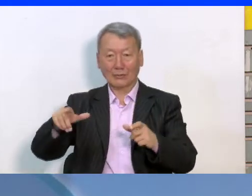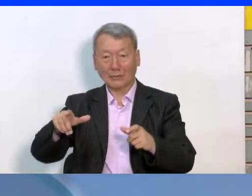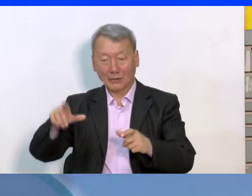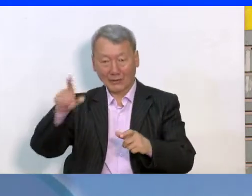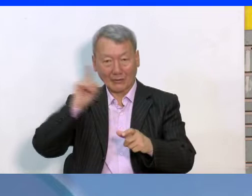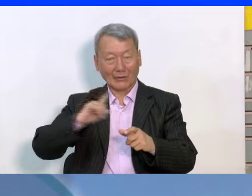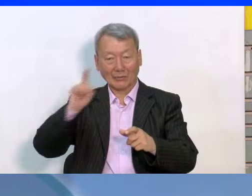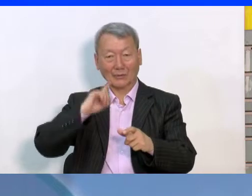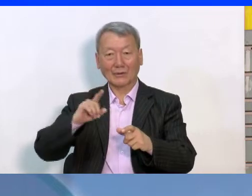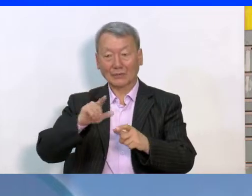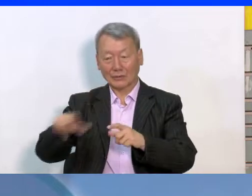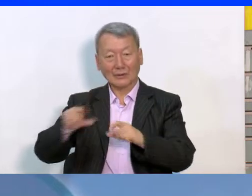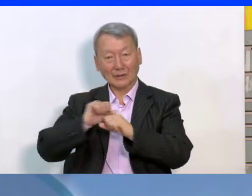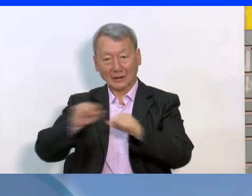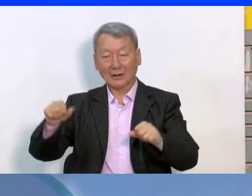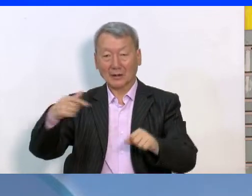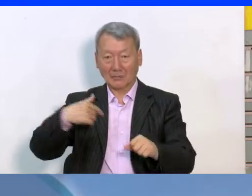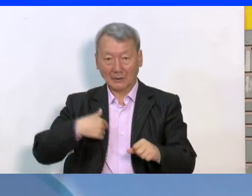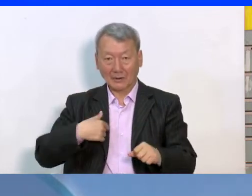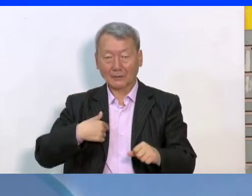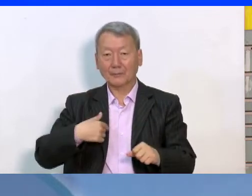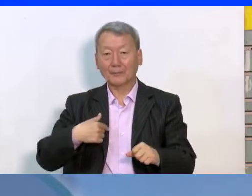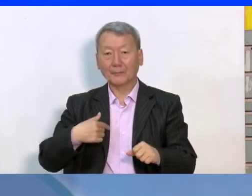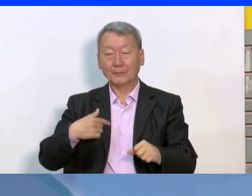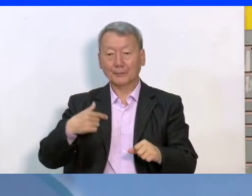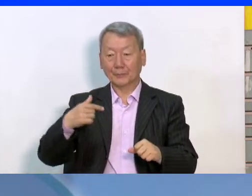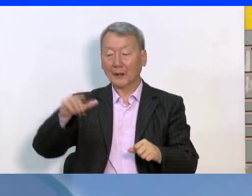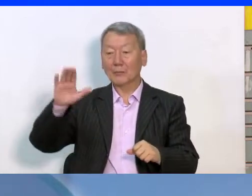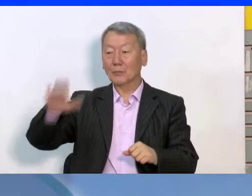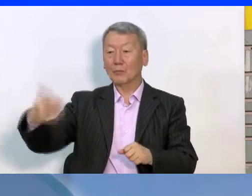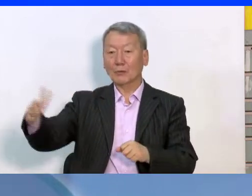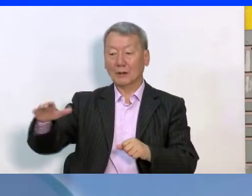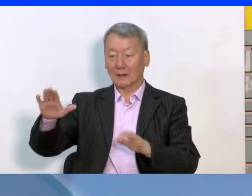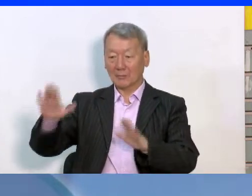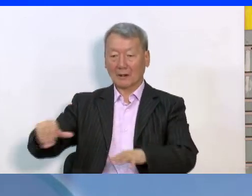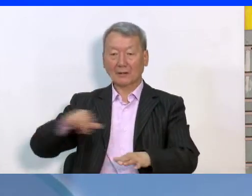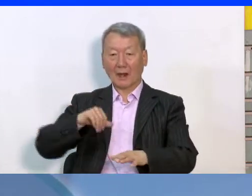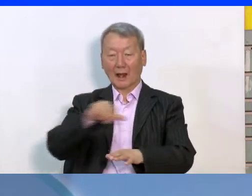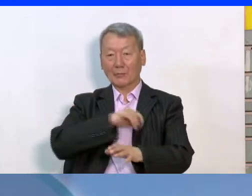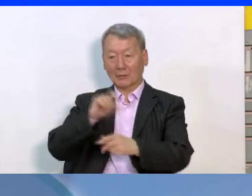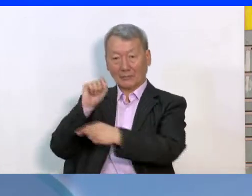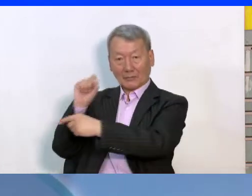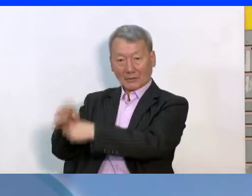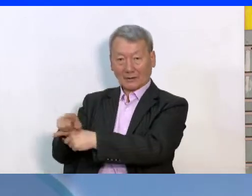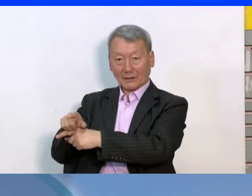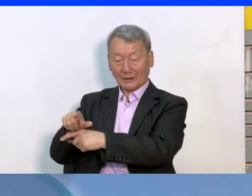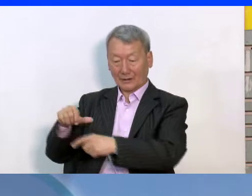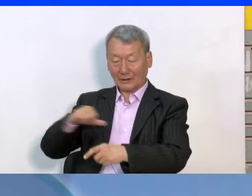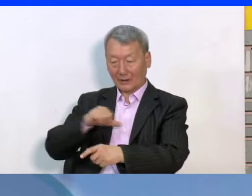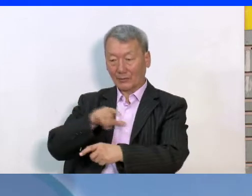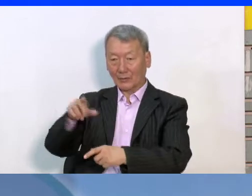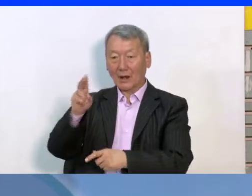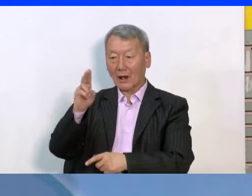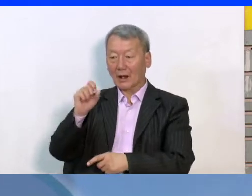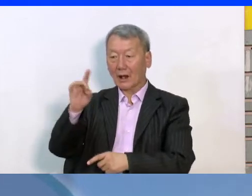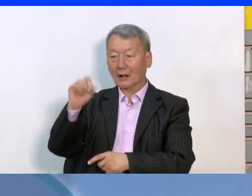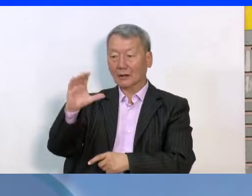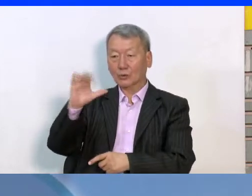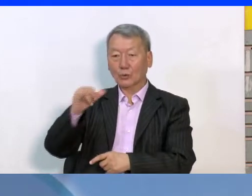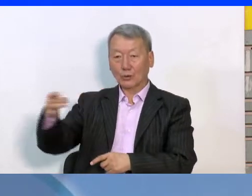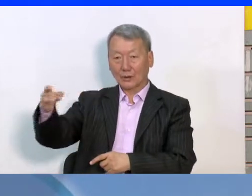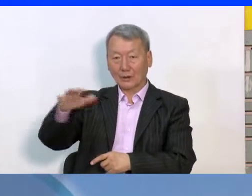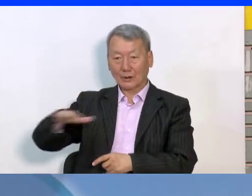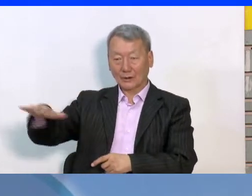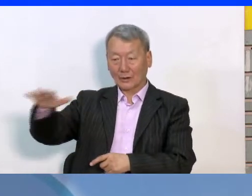нааразычылыктар болгон. Биз ал жерге жергиликтүү бийлик органдарына тапшырма бергенбиз. Карасу райондук мамлекеттик